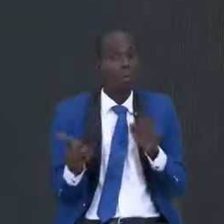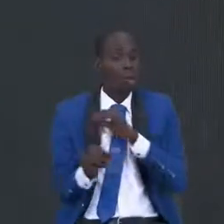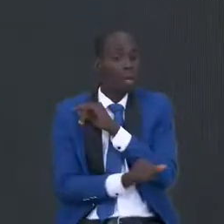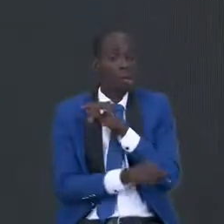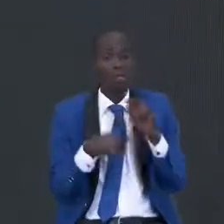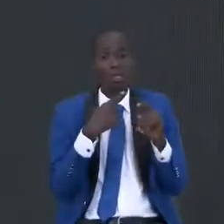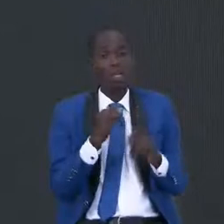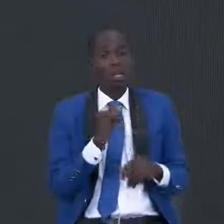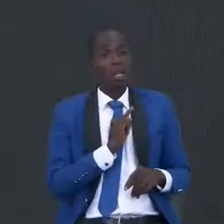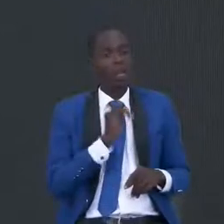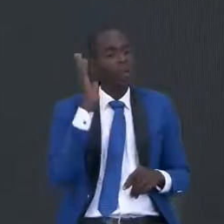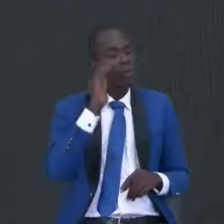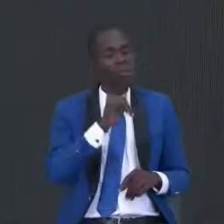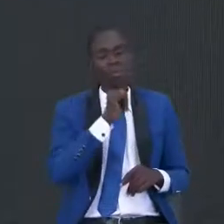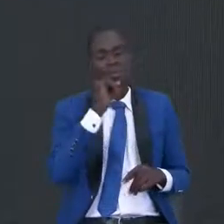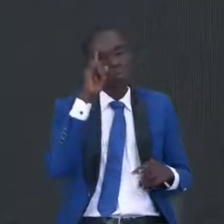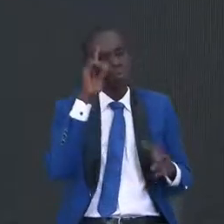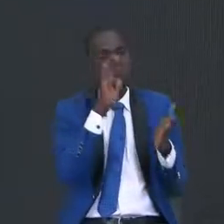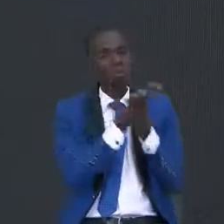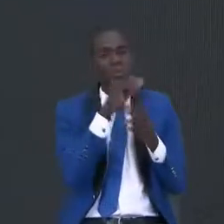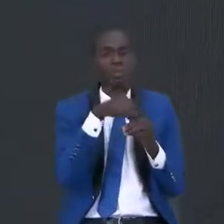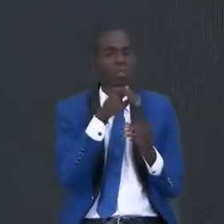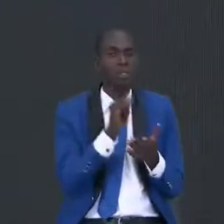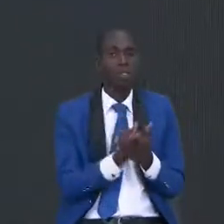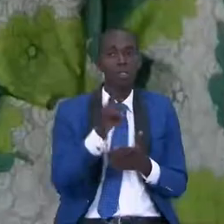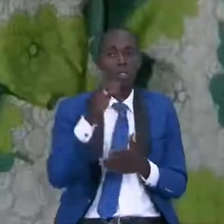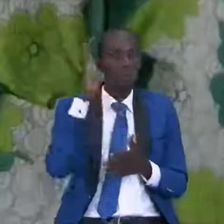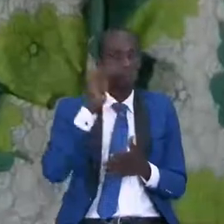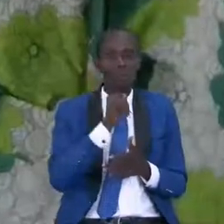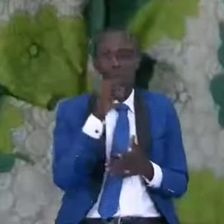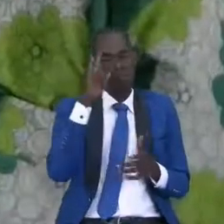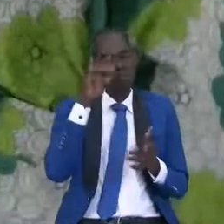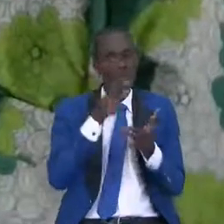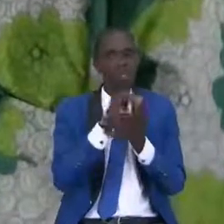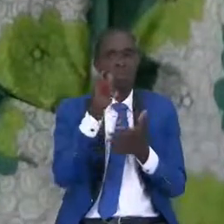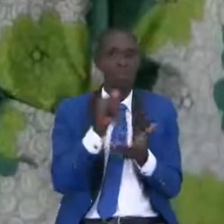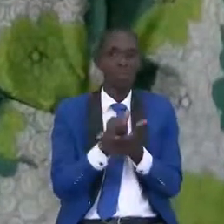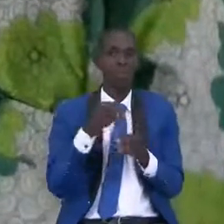ne vais pas boire le vin. Tu ne boiras plus de leur vin.